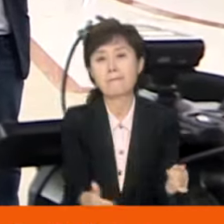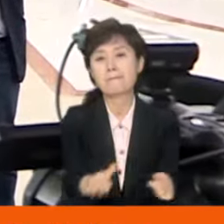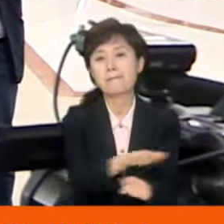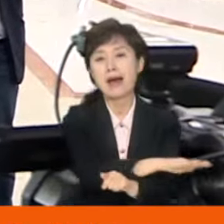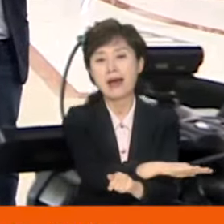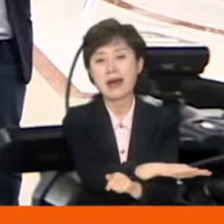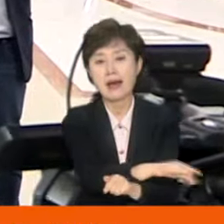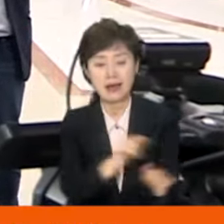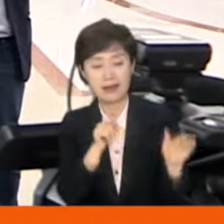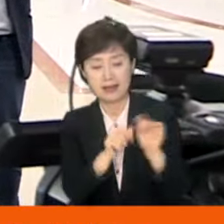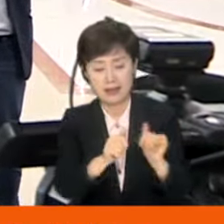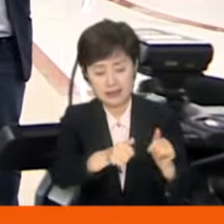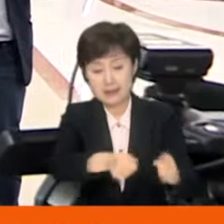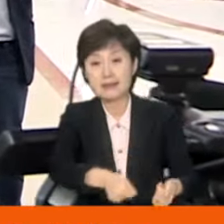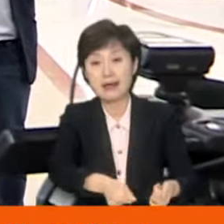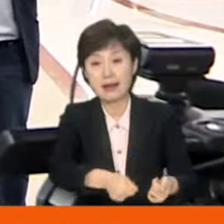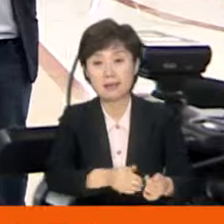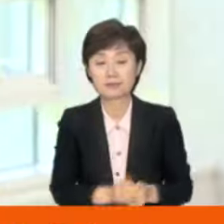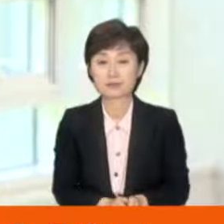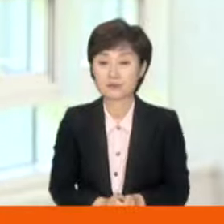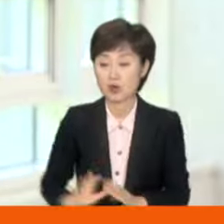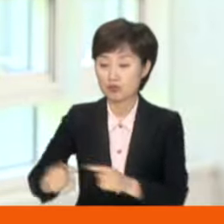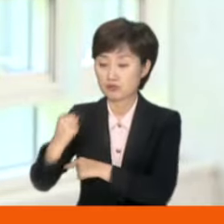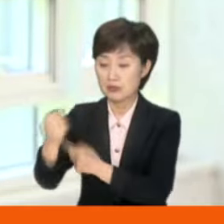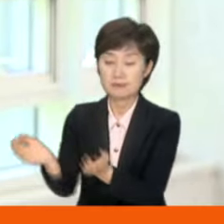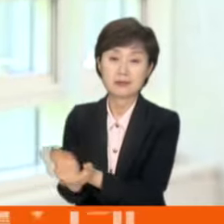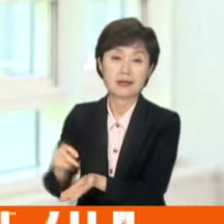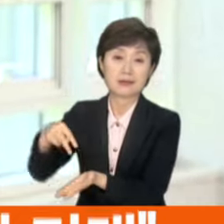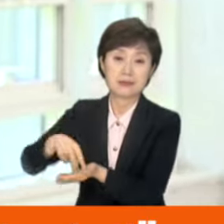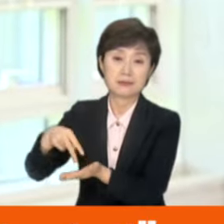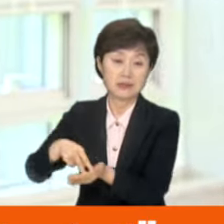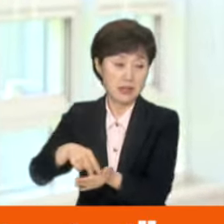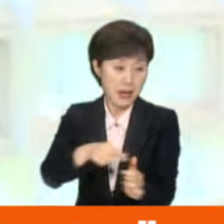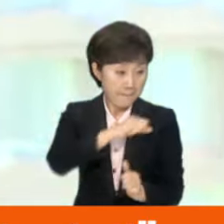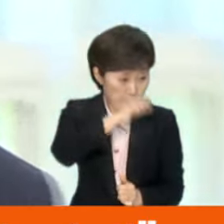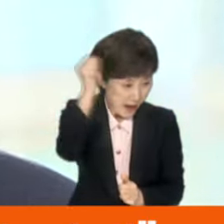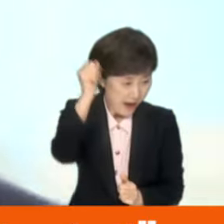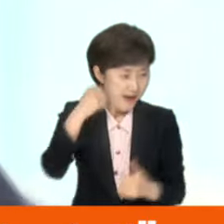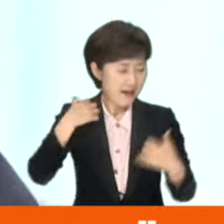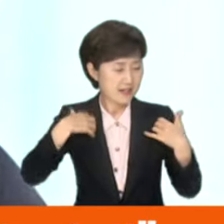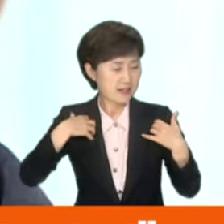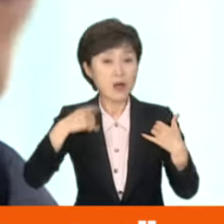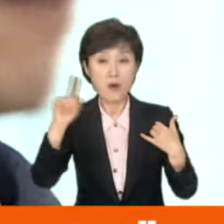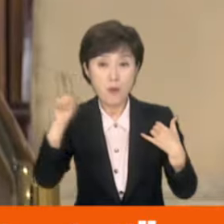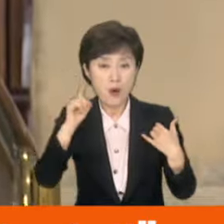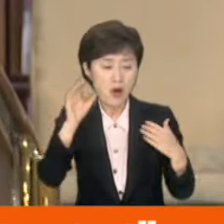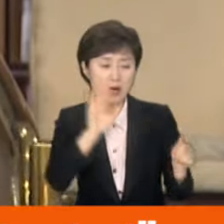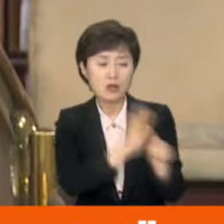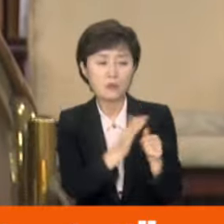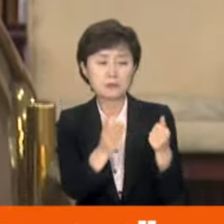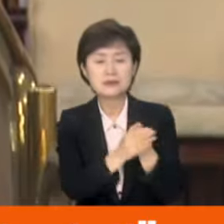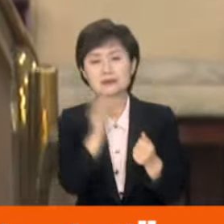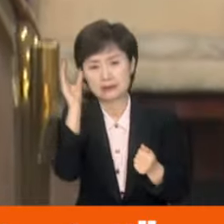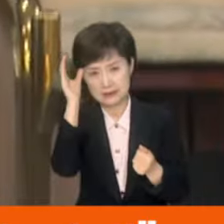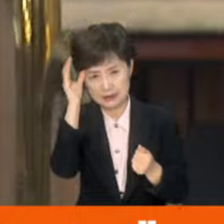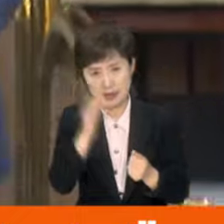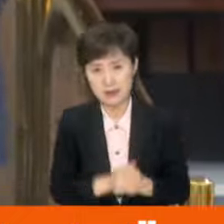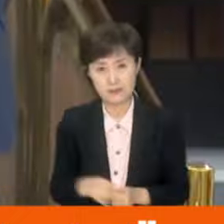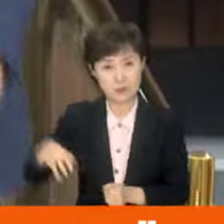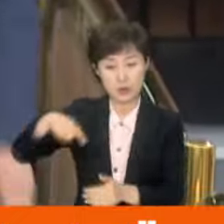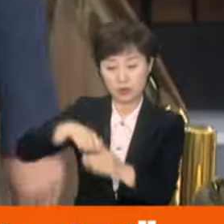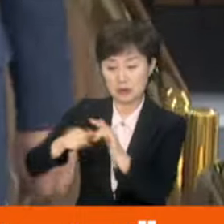분향소를 방문했습니다. 국민의힘은 우 의원에 대해 협치 기대감을 내비쳤습니다. 추경호 국민의힘 원내대표는 오늘